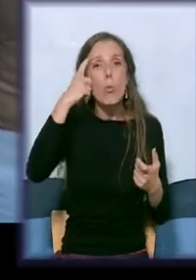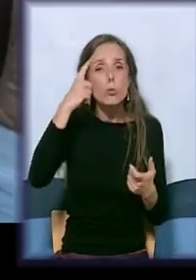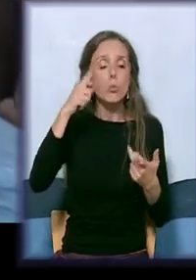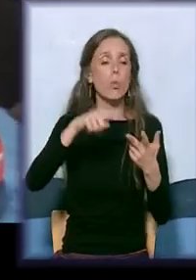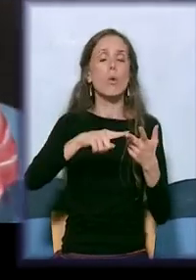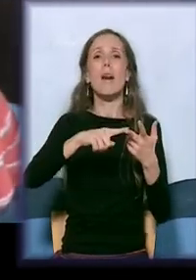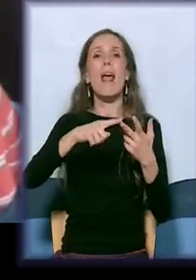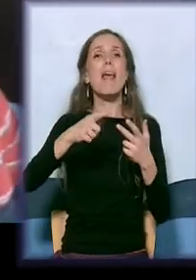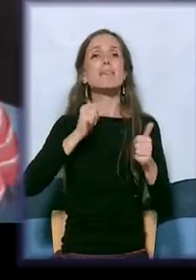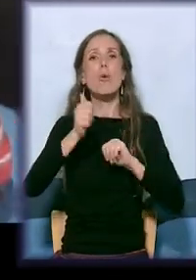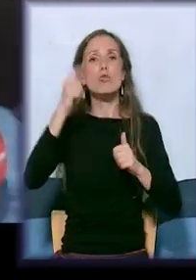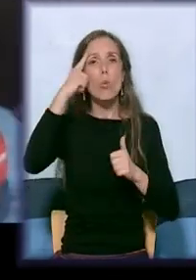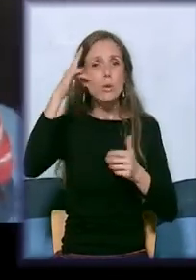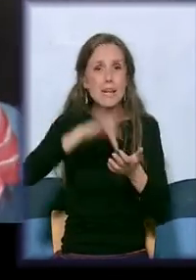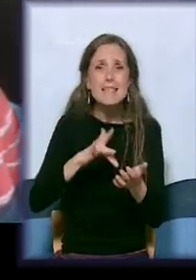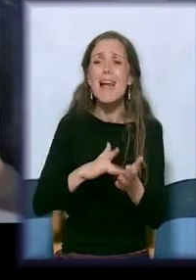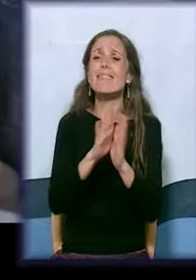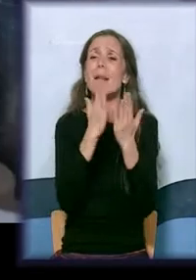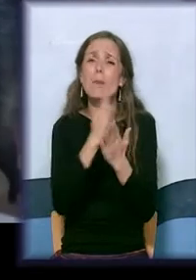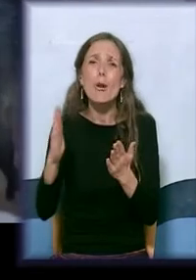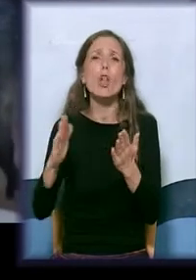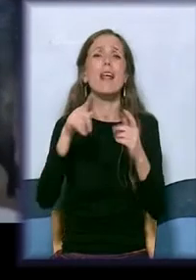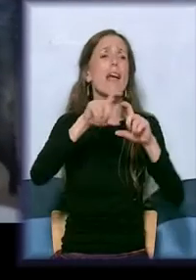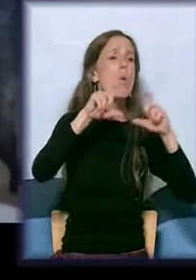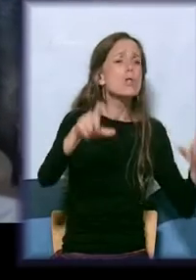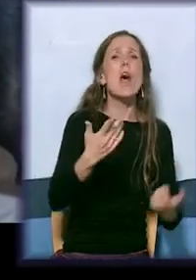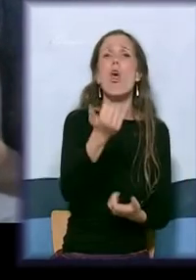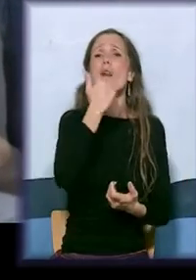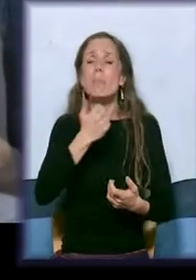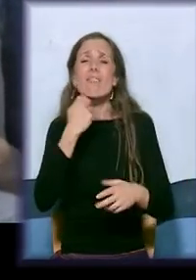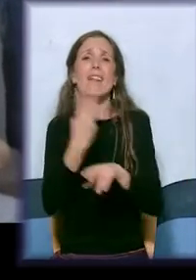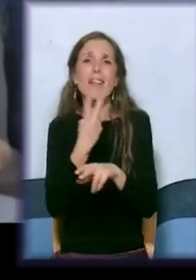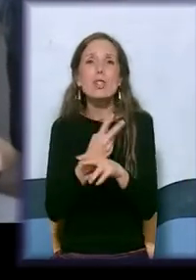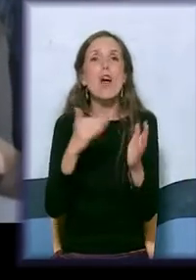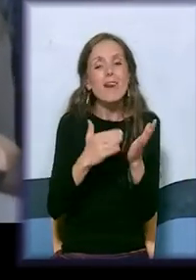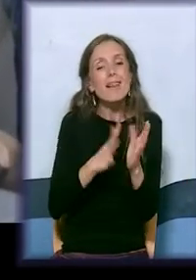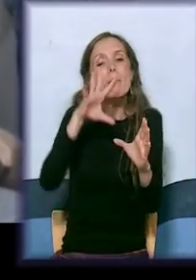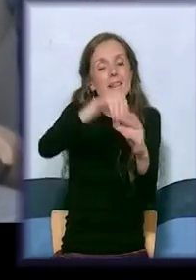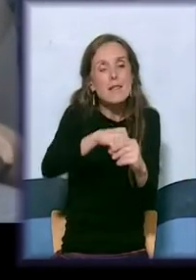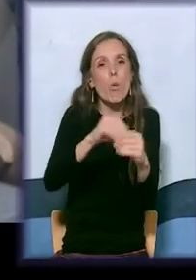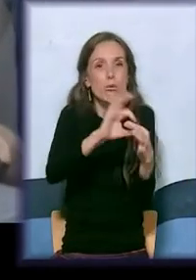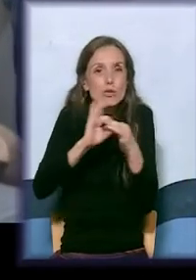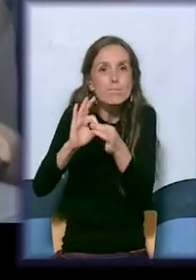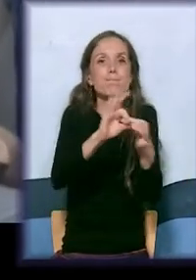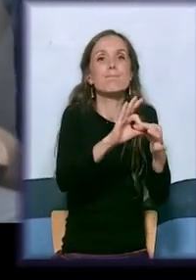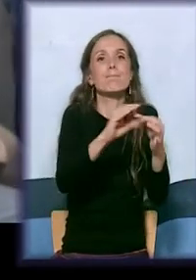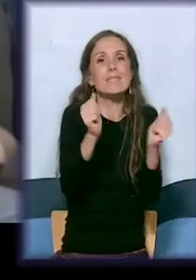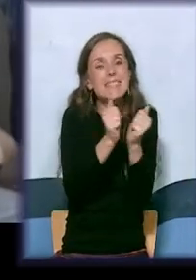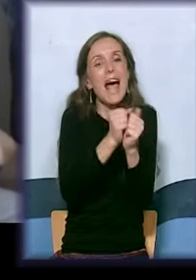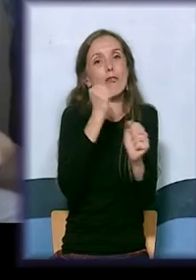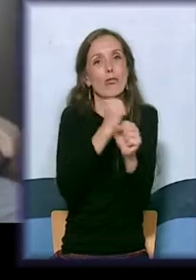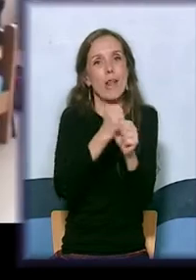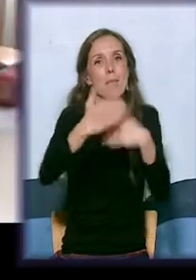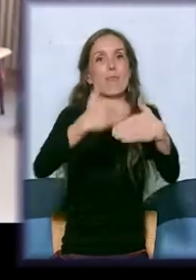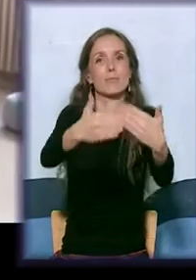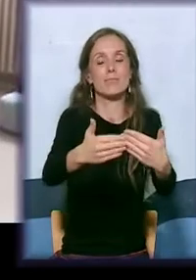razna biblioteka i drugi ustanove, bilo privatne, bilo, da kažem, državne. Tako da sve ove negde jako nam je važno ljudi